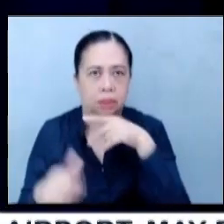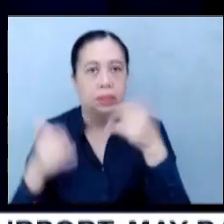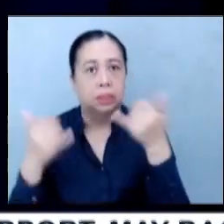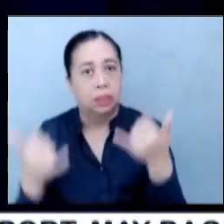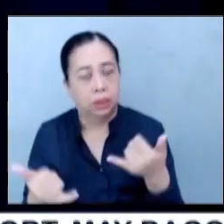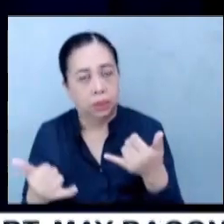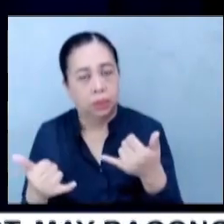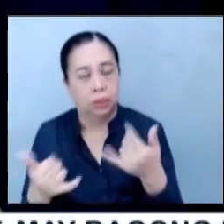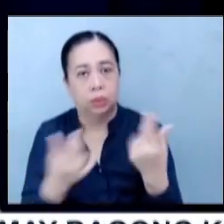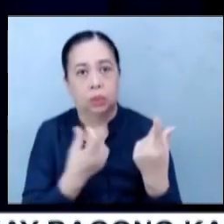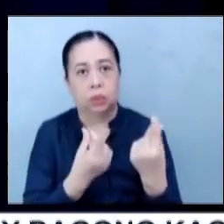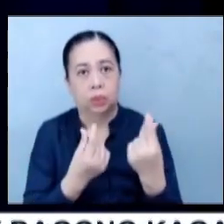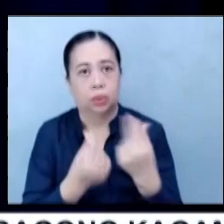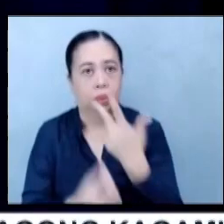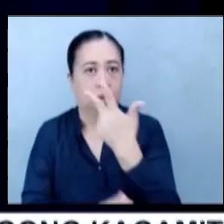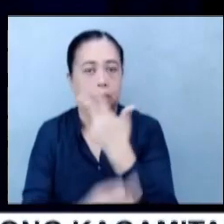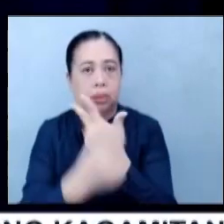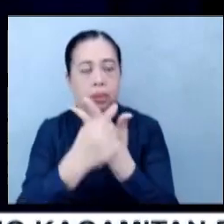ginawa namin